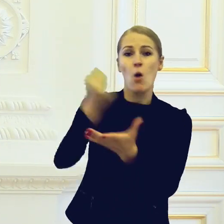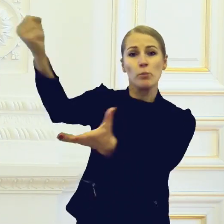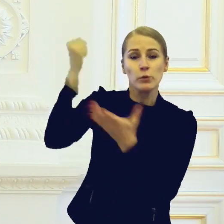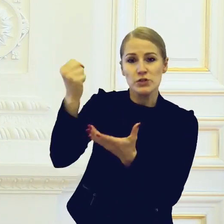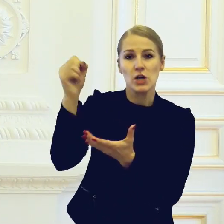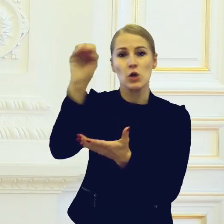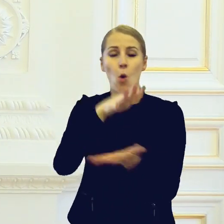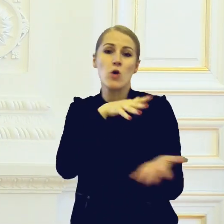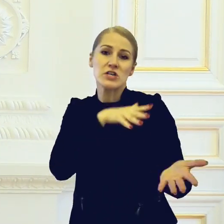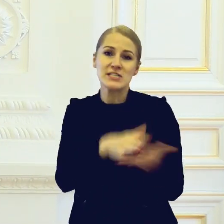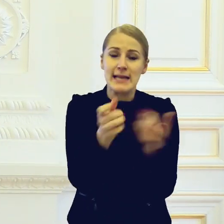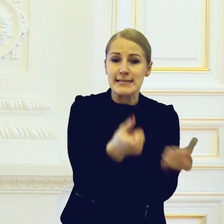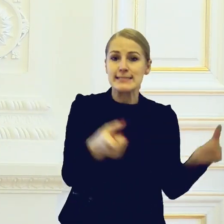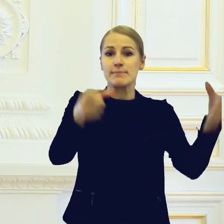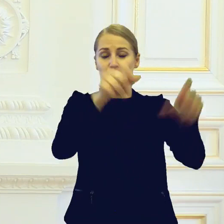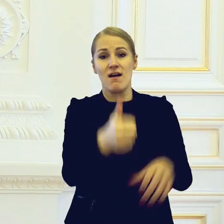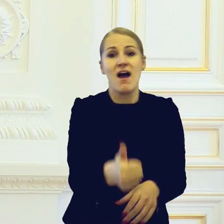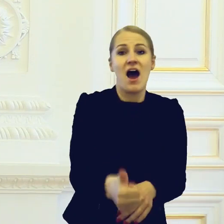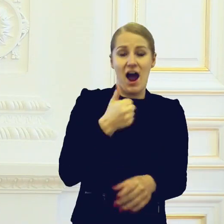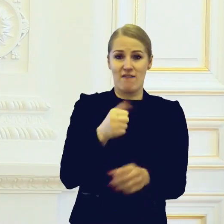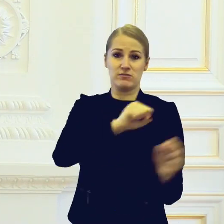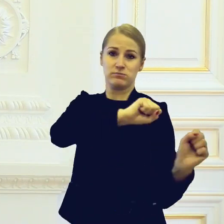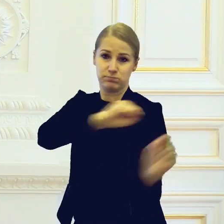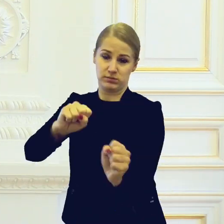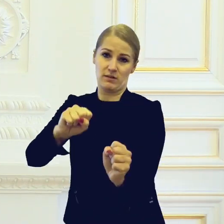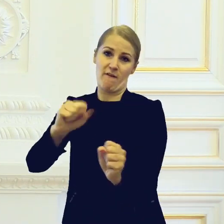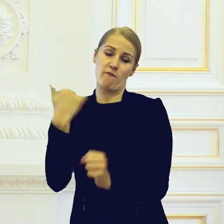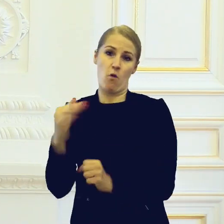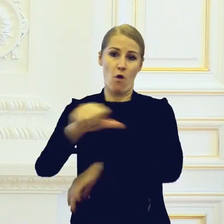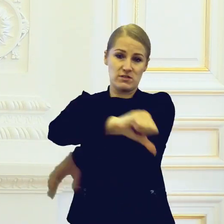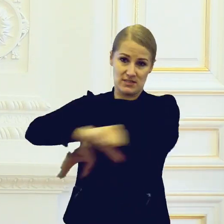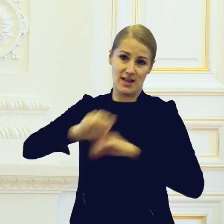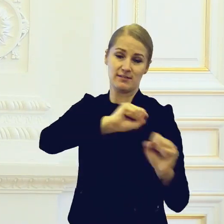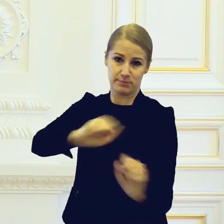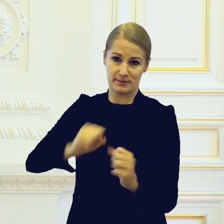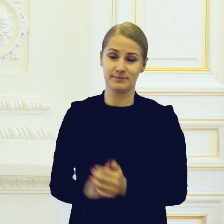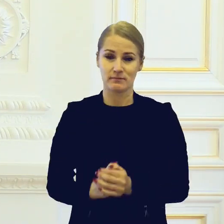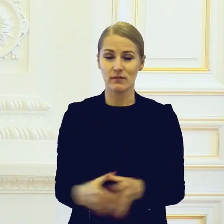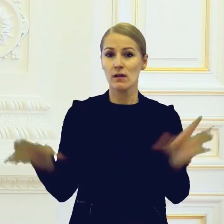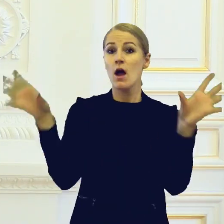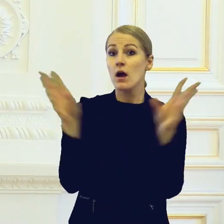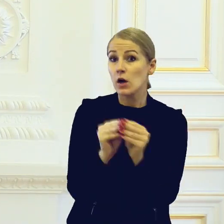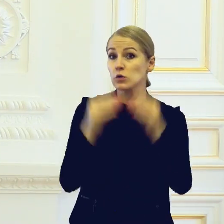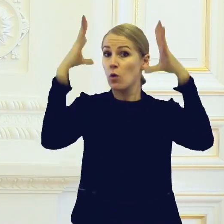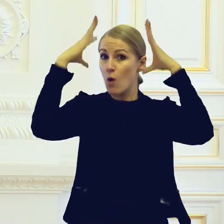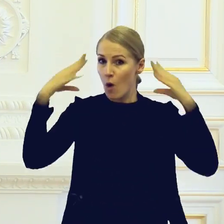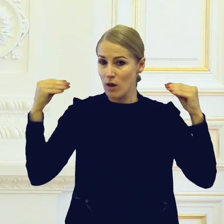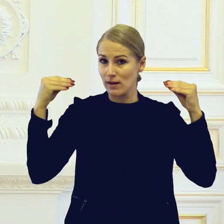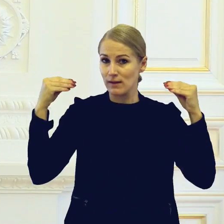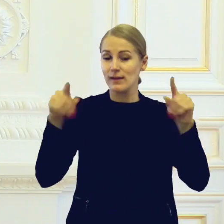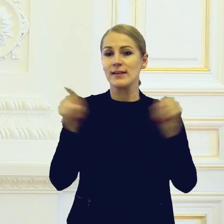kad būtume pasiruošę atremti bet kokią grėsmę. Esame kartu su Niderlandais ir